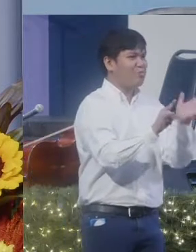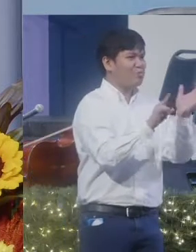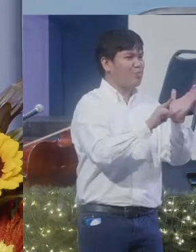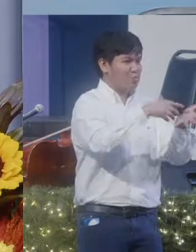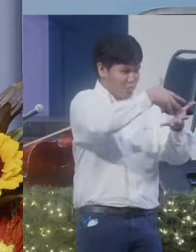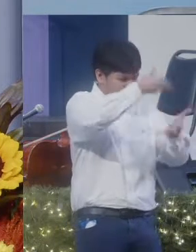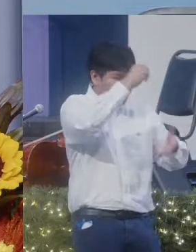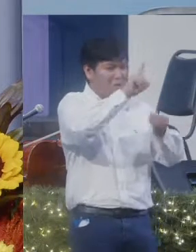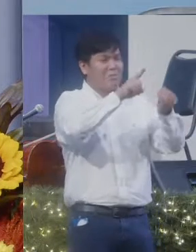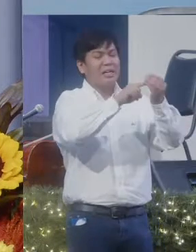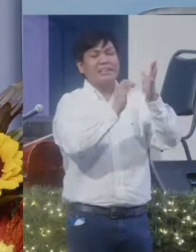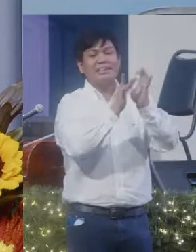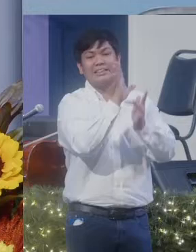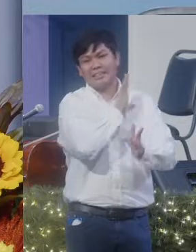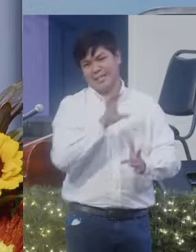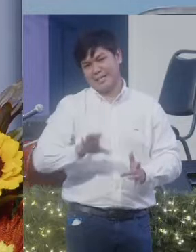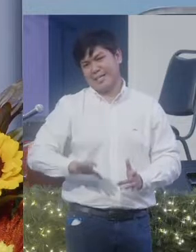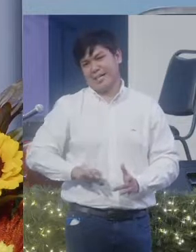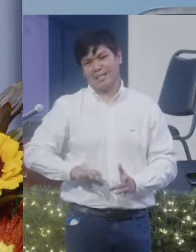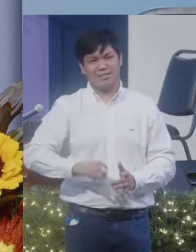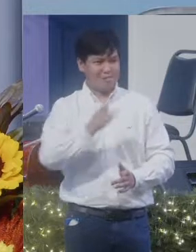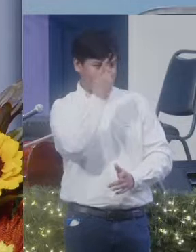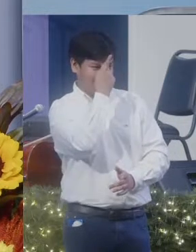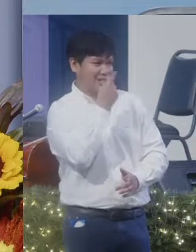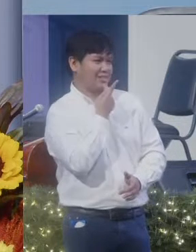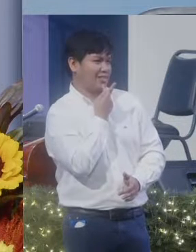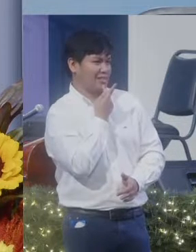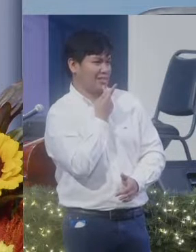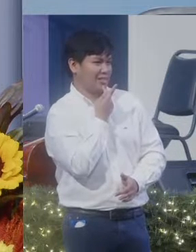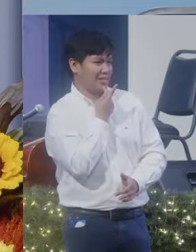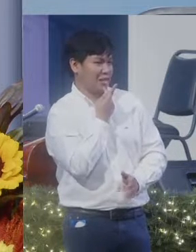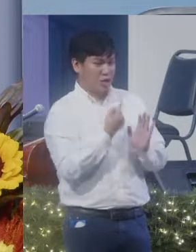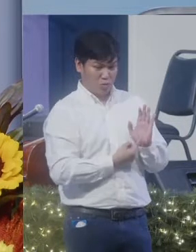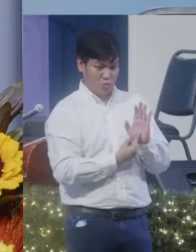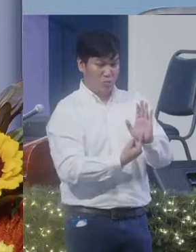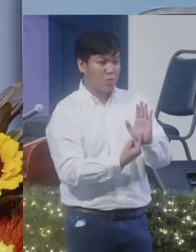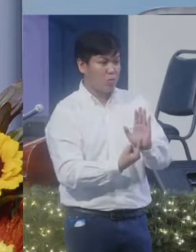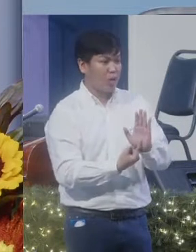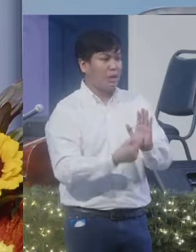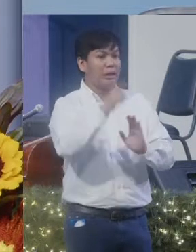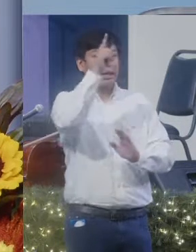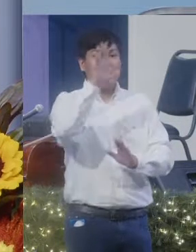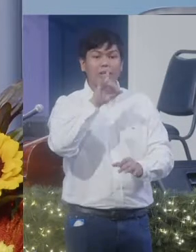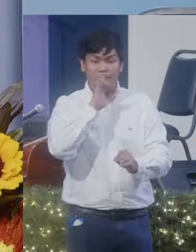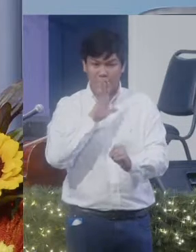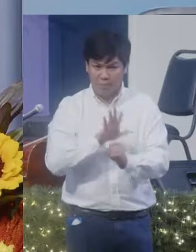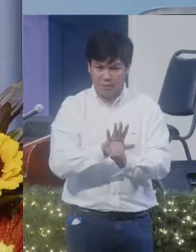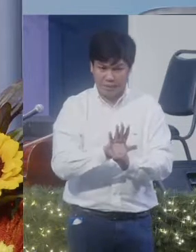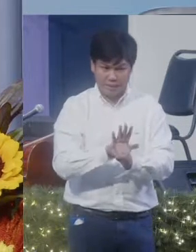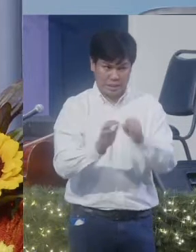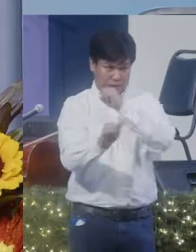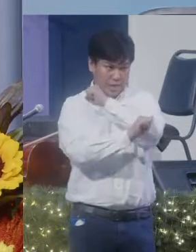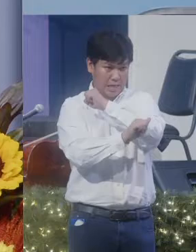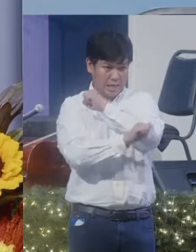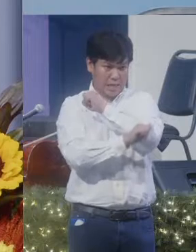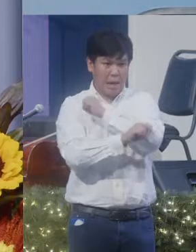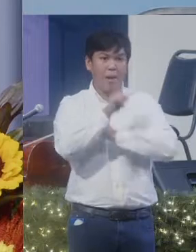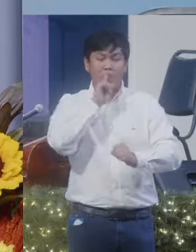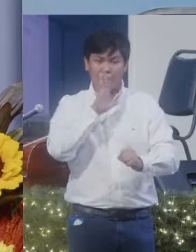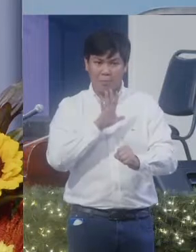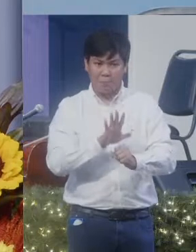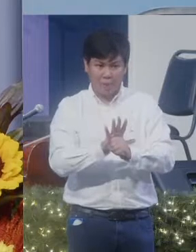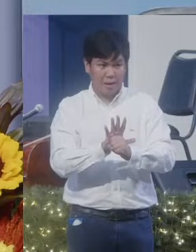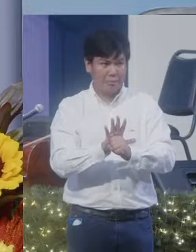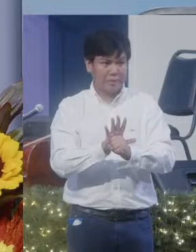ang pinangakong anak ni David, ang pinangakong anak ni Abraham, at lalo na ang pinangakong anak